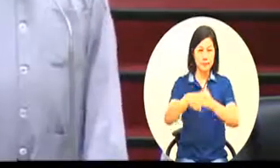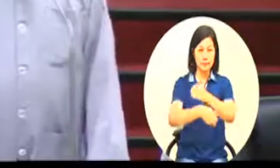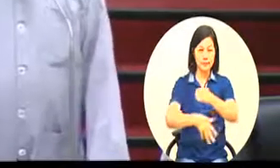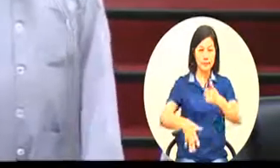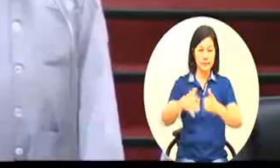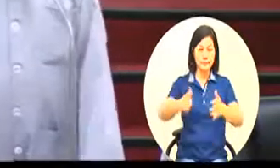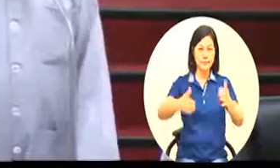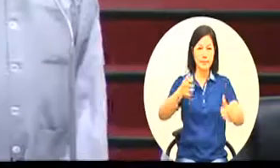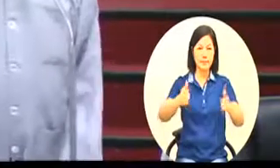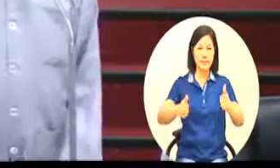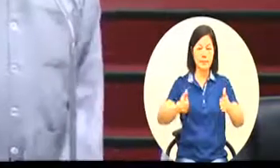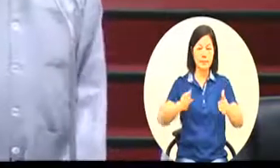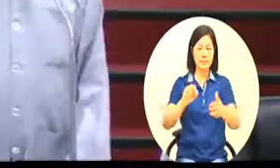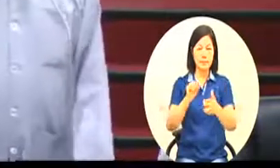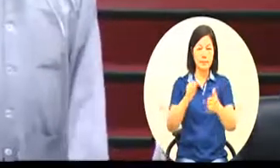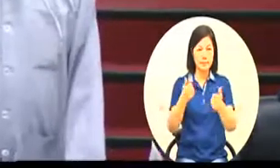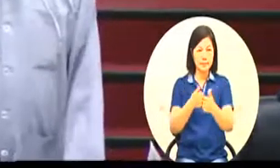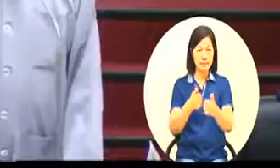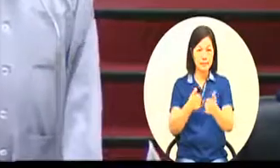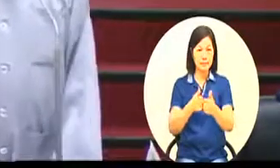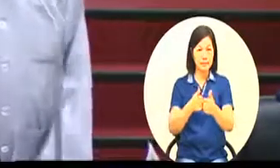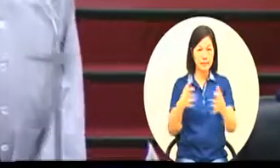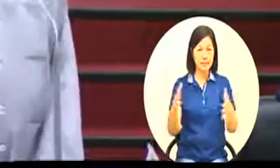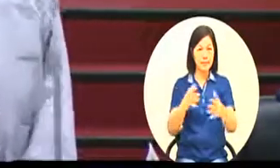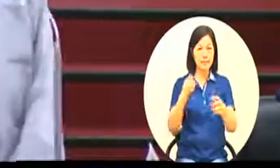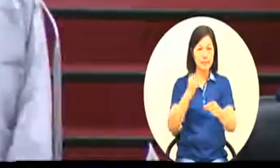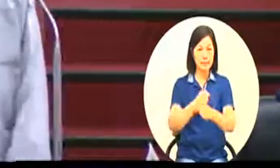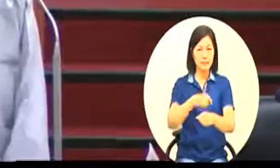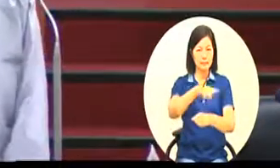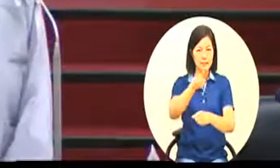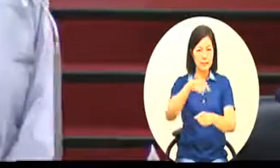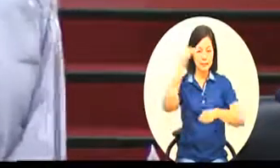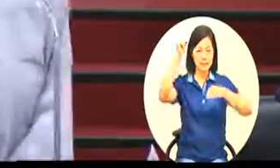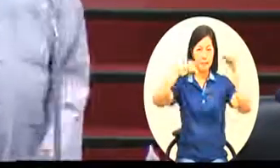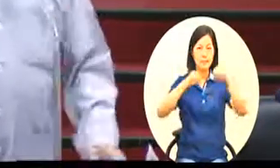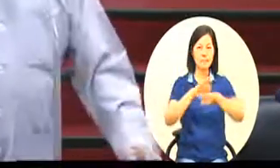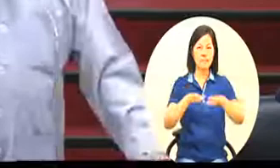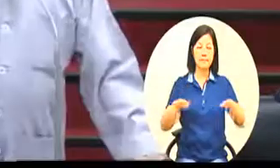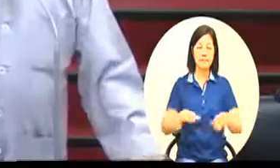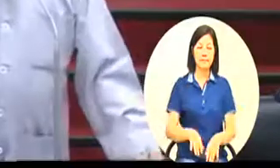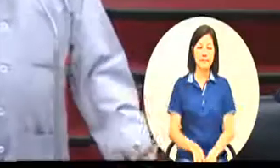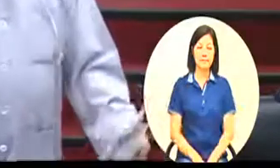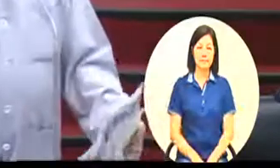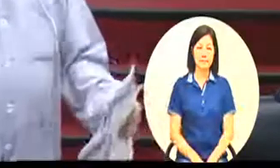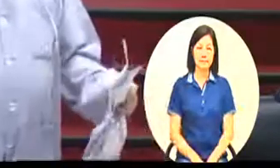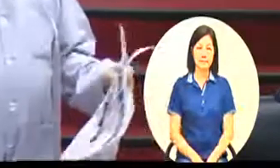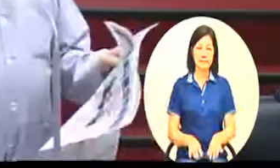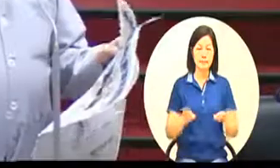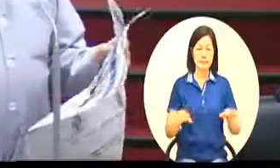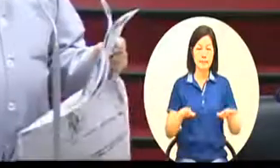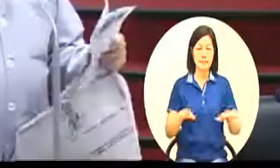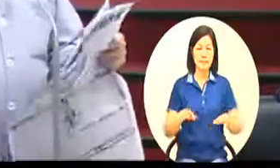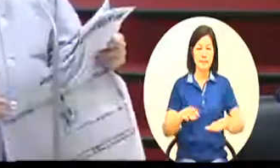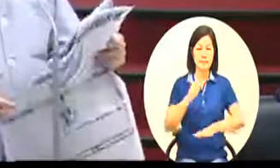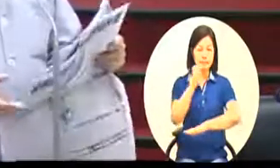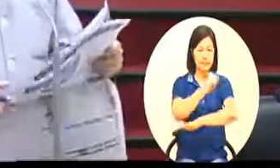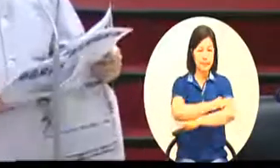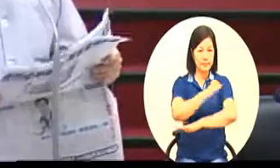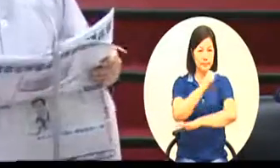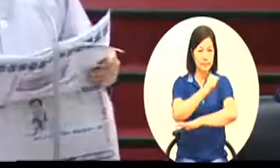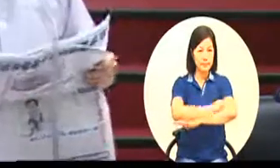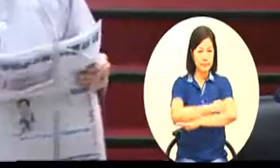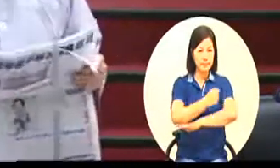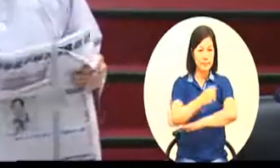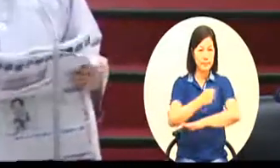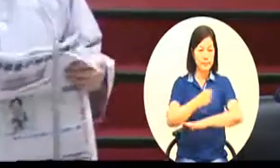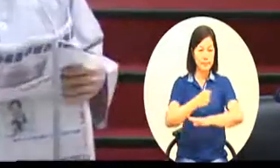位议会，咱这些同事同仁，大家好早。伊今仔日的媒体我都要来